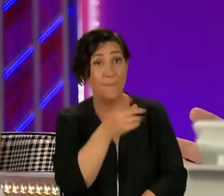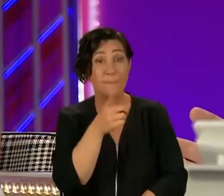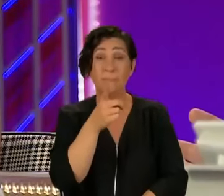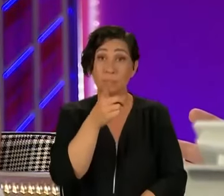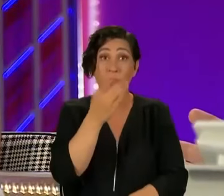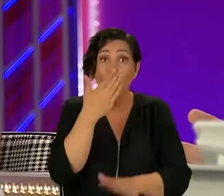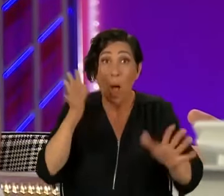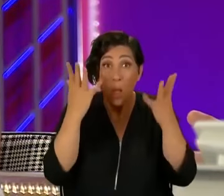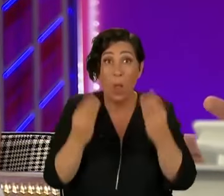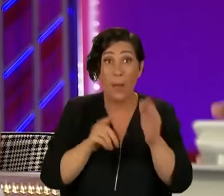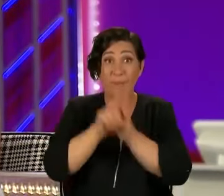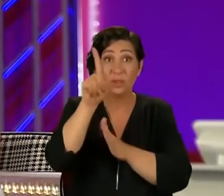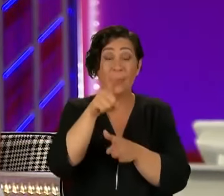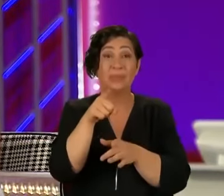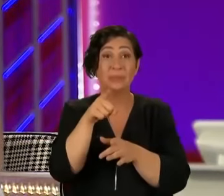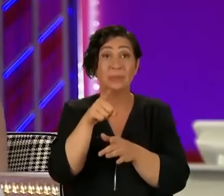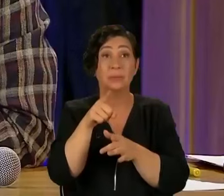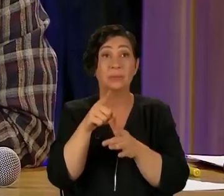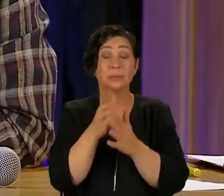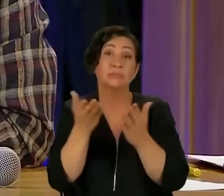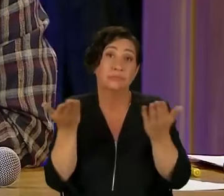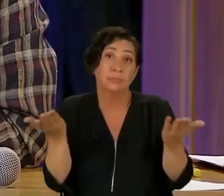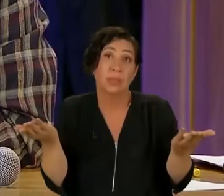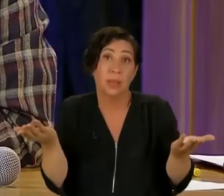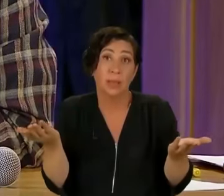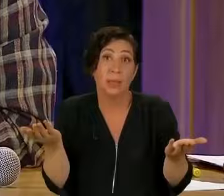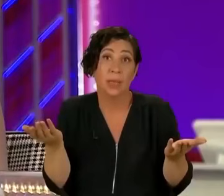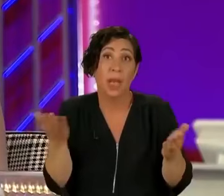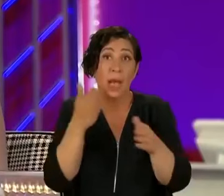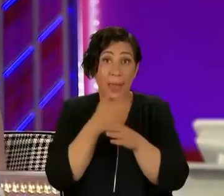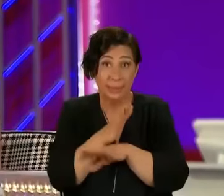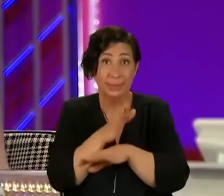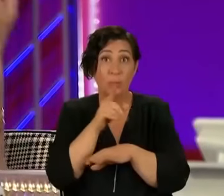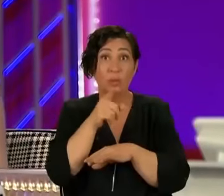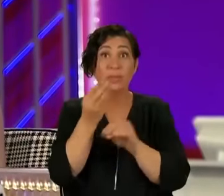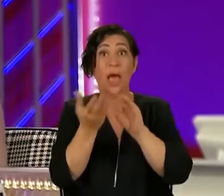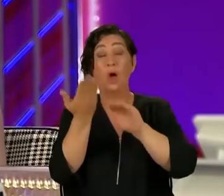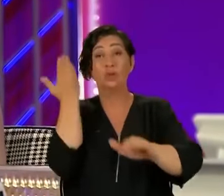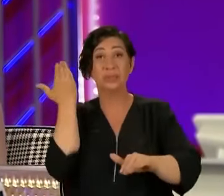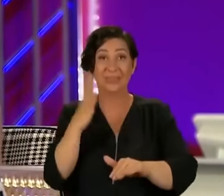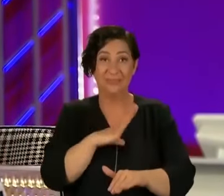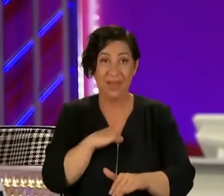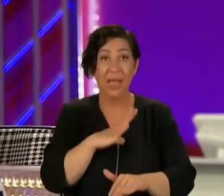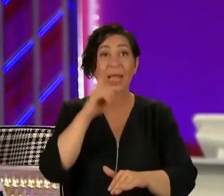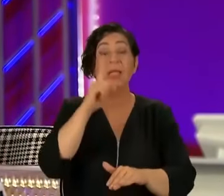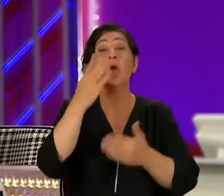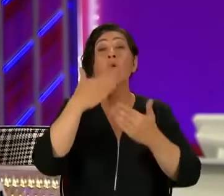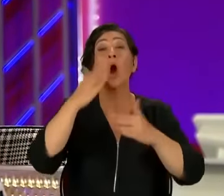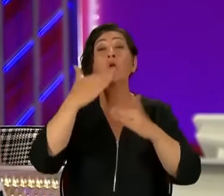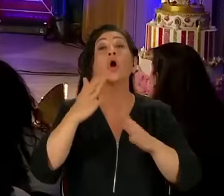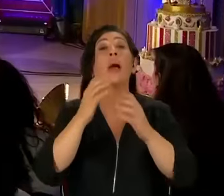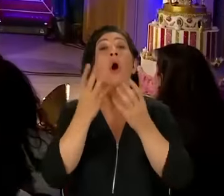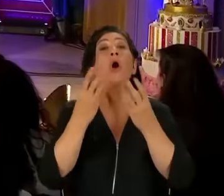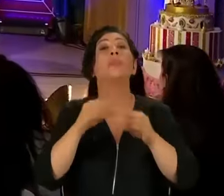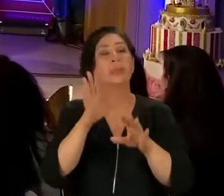Organik olarak bunun başarılması. Yani aslında bunun daha öncesi de var. Yani ilk Yok Yok'la